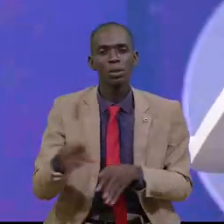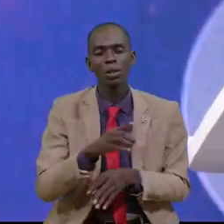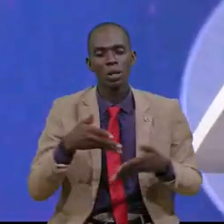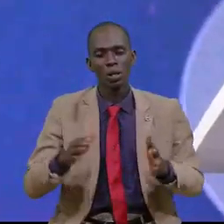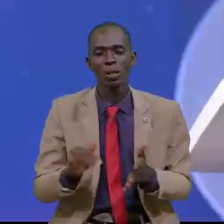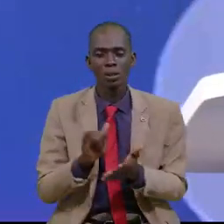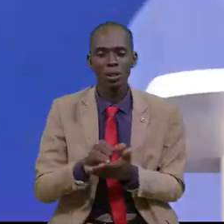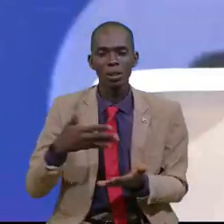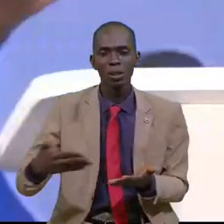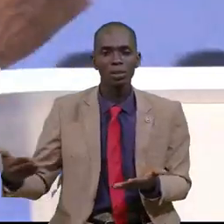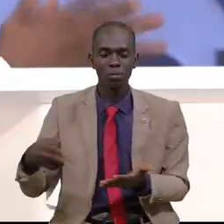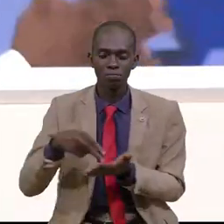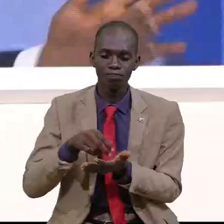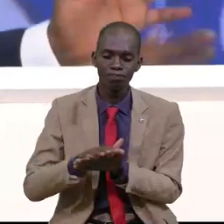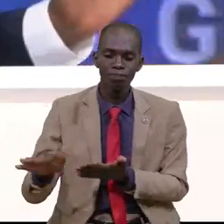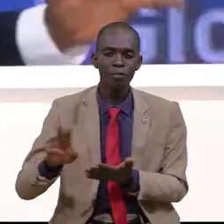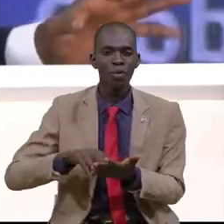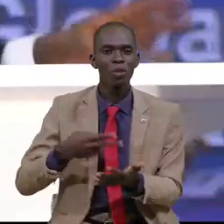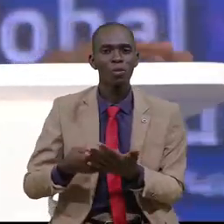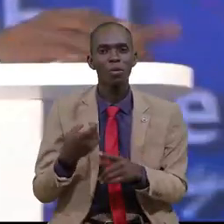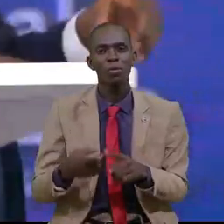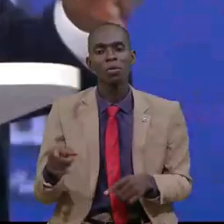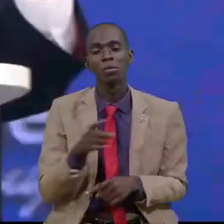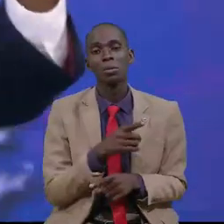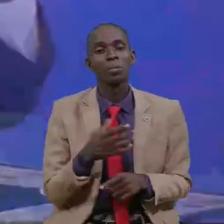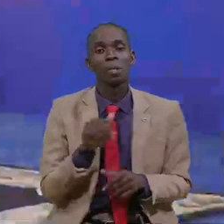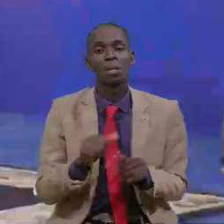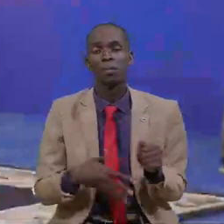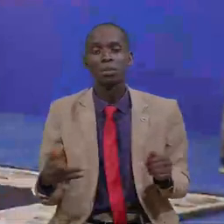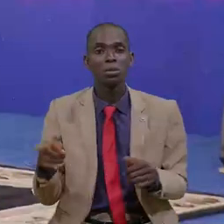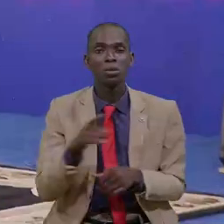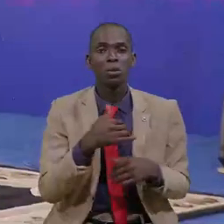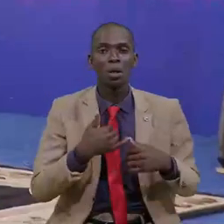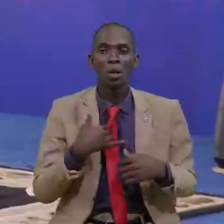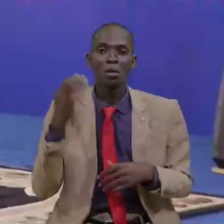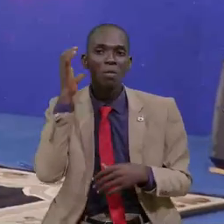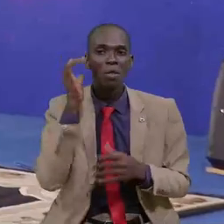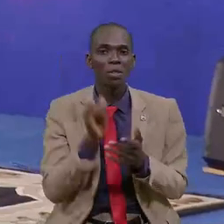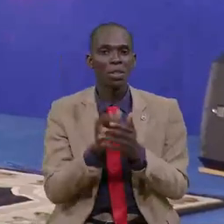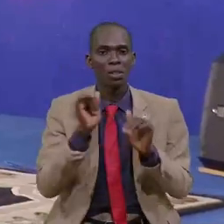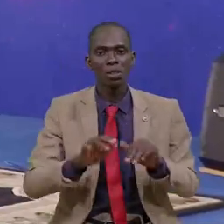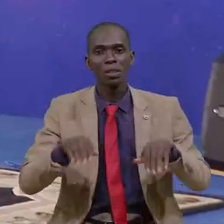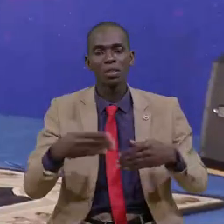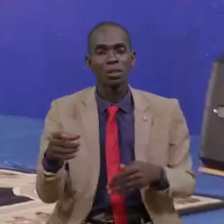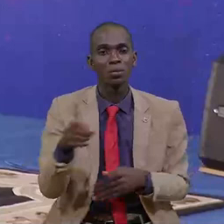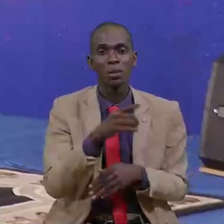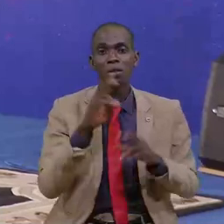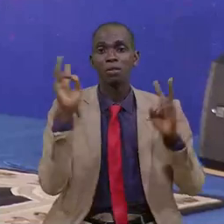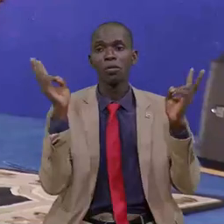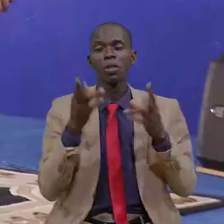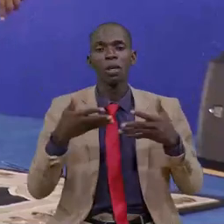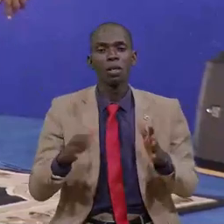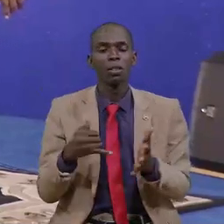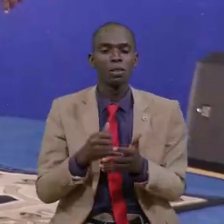Au moment d'une tentation soudaine, tout ce qu'ils ont entendu, qui va leur donner la victoire,